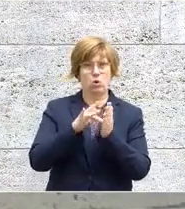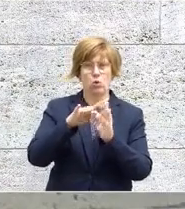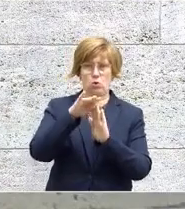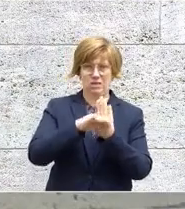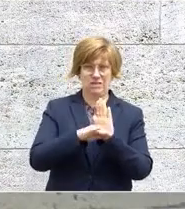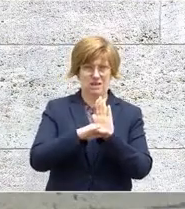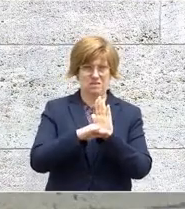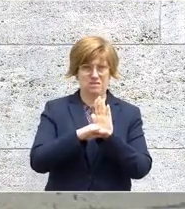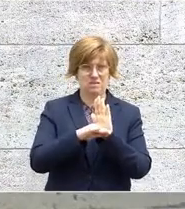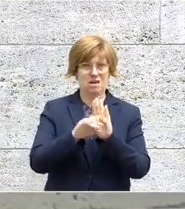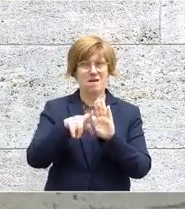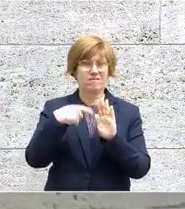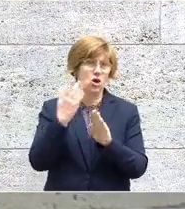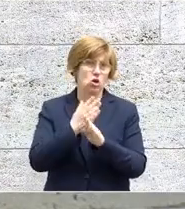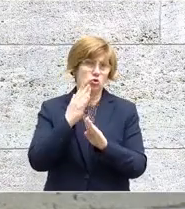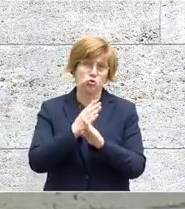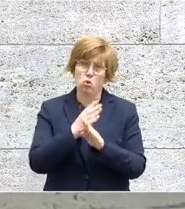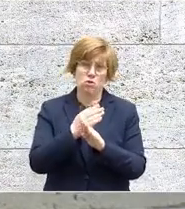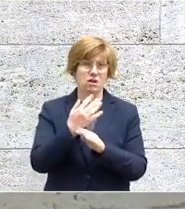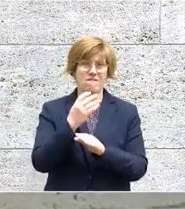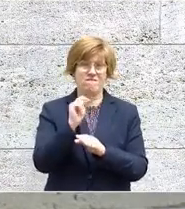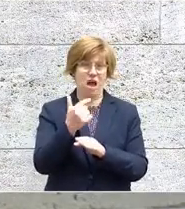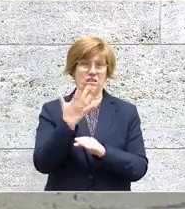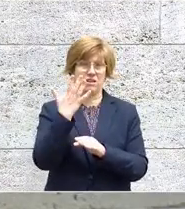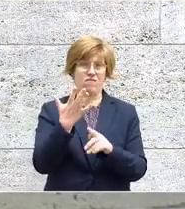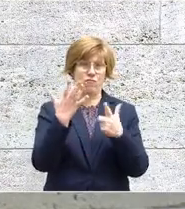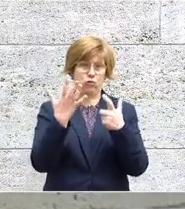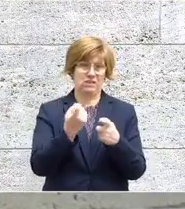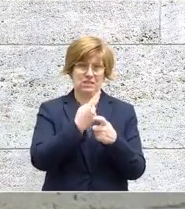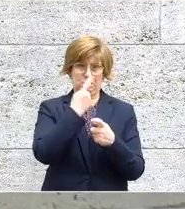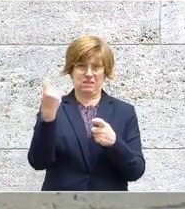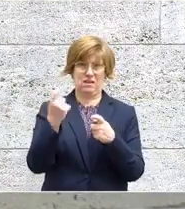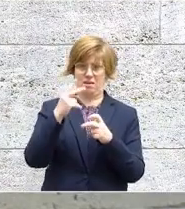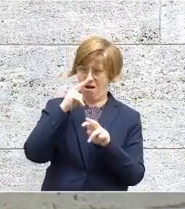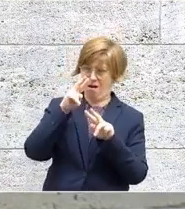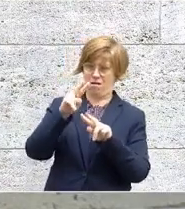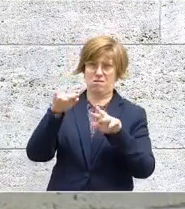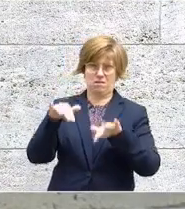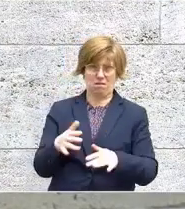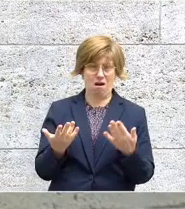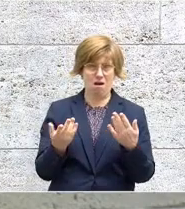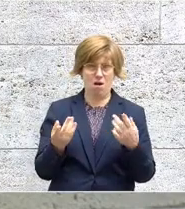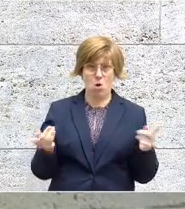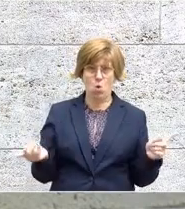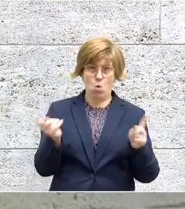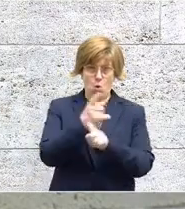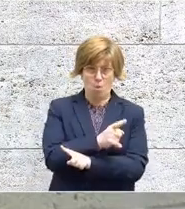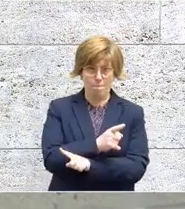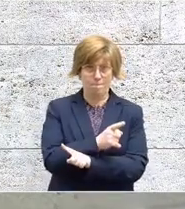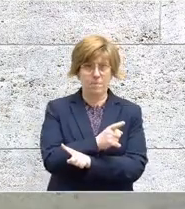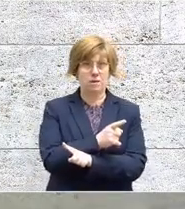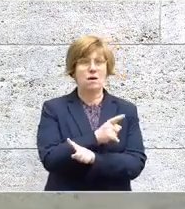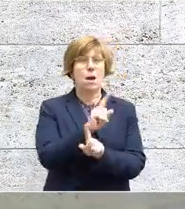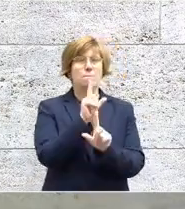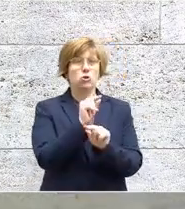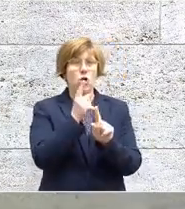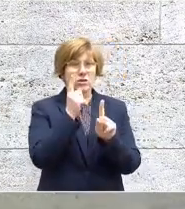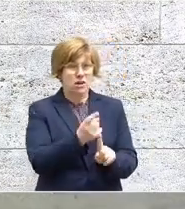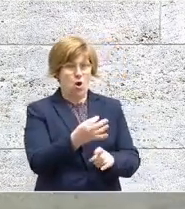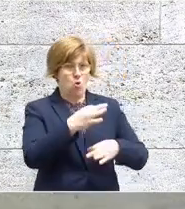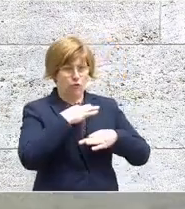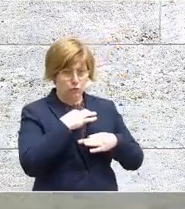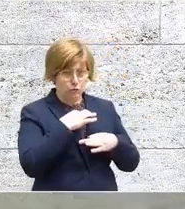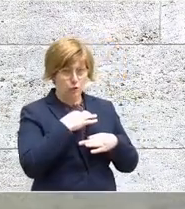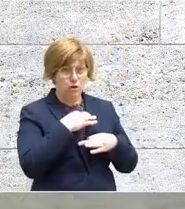Grundgesetz, auf das wir seit fast 75 Jahren stolz sein können. Andersherum bedeutet das aber